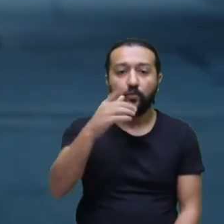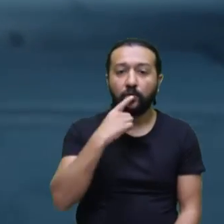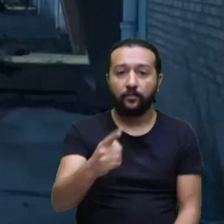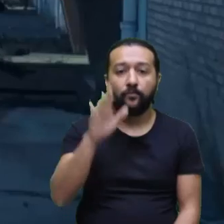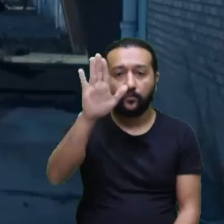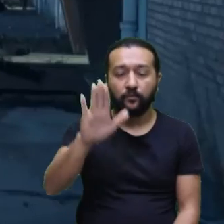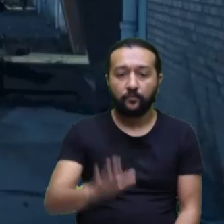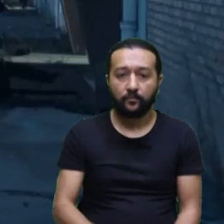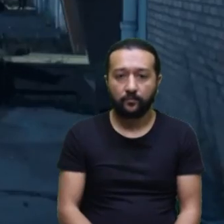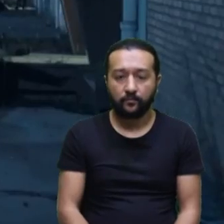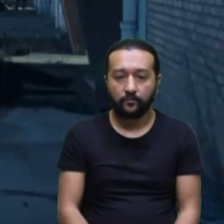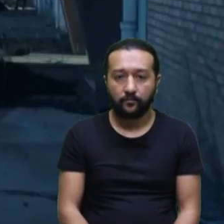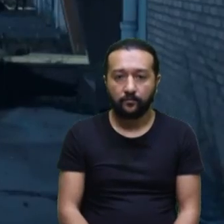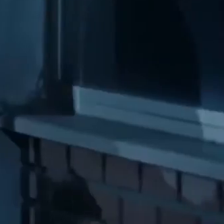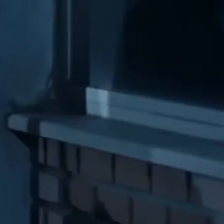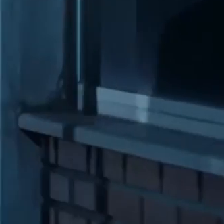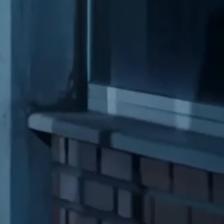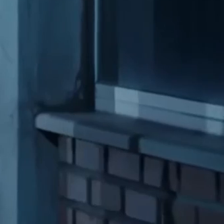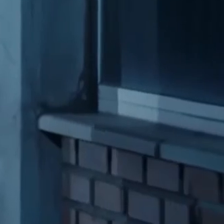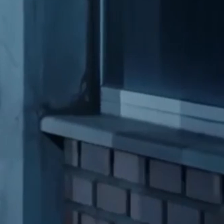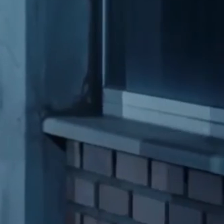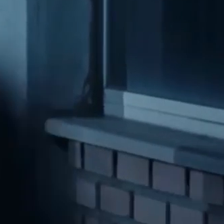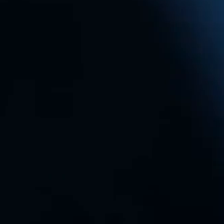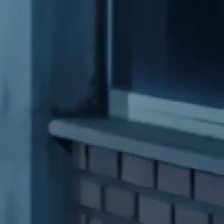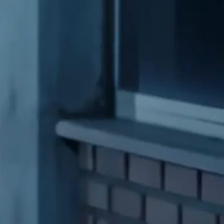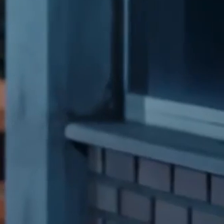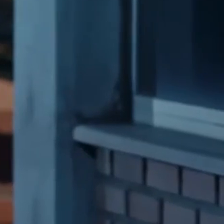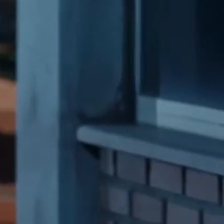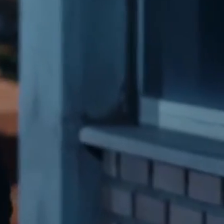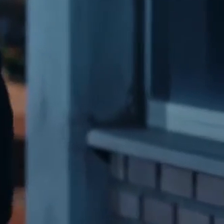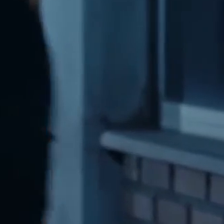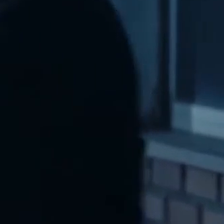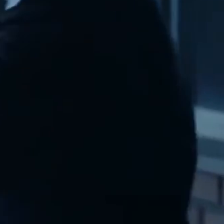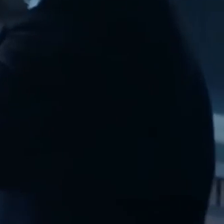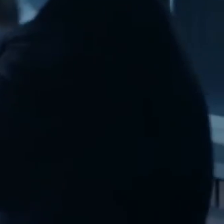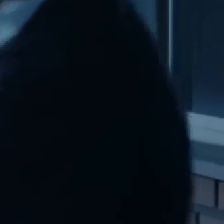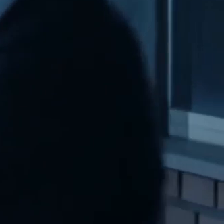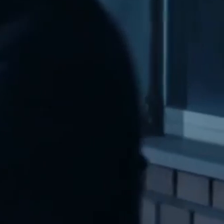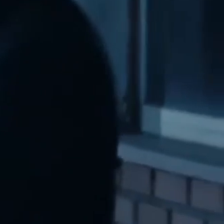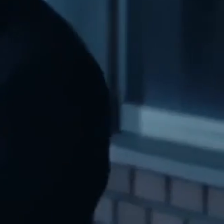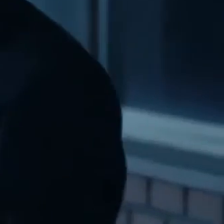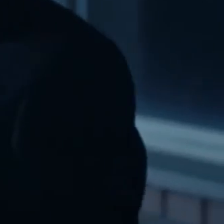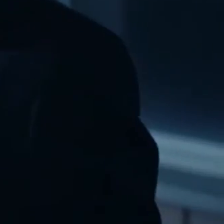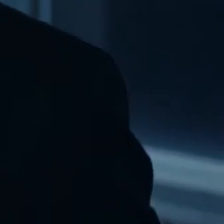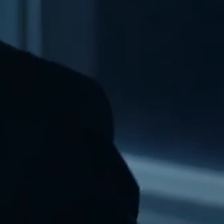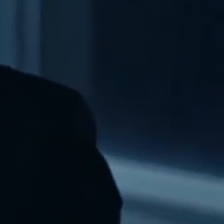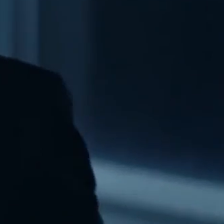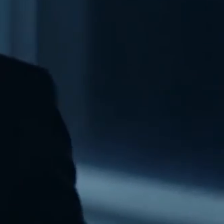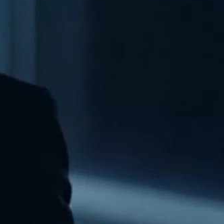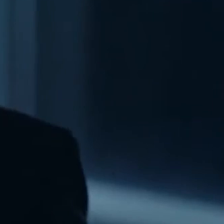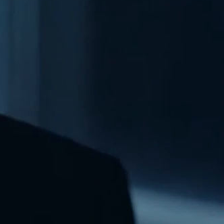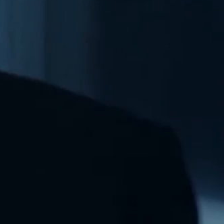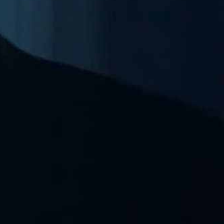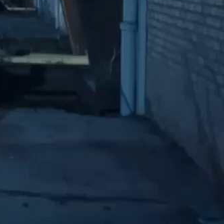Buyur! Ellerini yukarı kaldırıp durdu. Cahit yanına koşuyor. Polat yürüyor. Kerim sindiği yerden çıkıp peşinden giderken